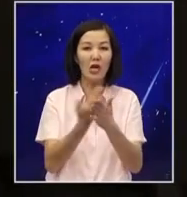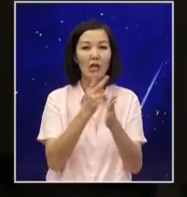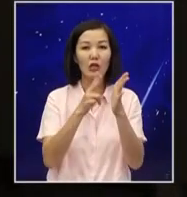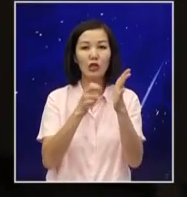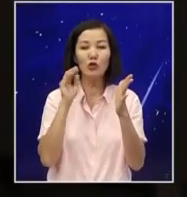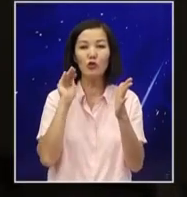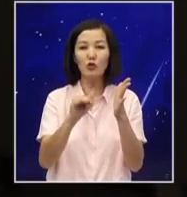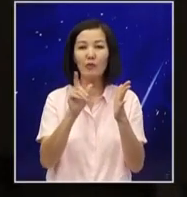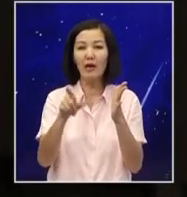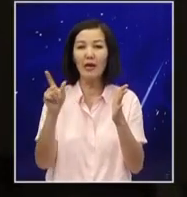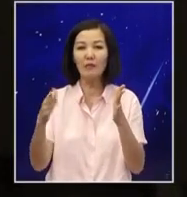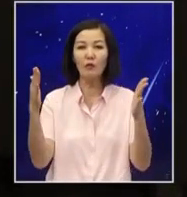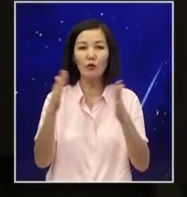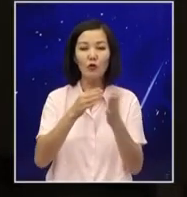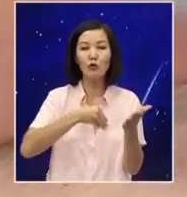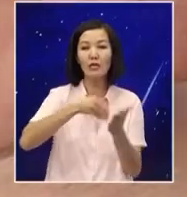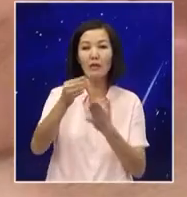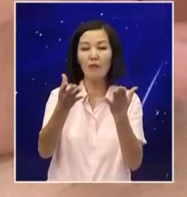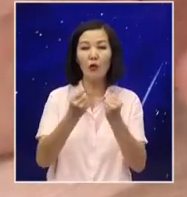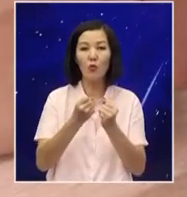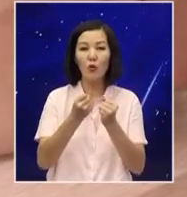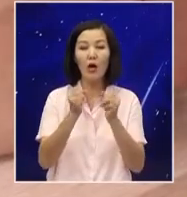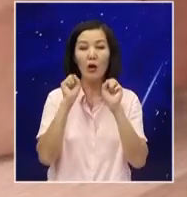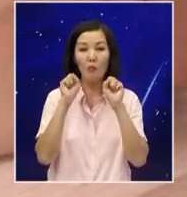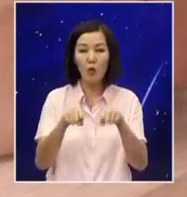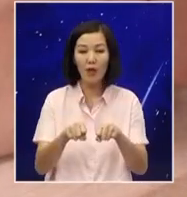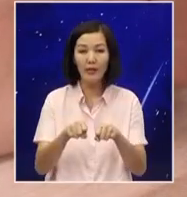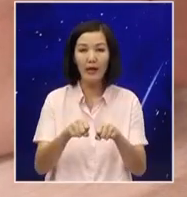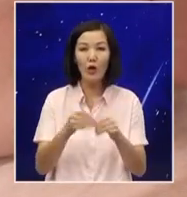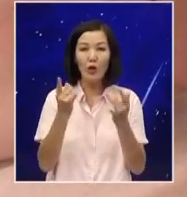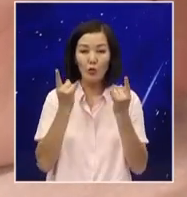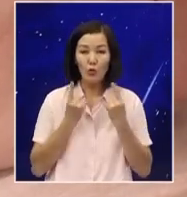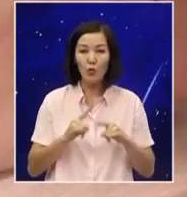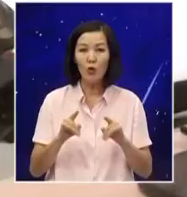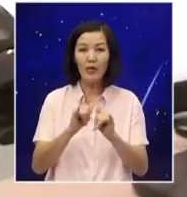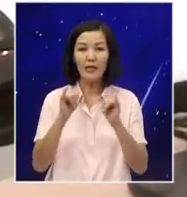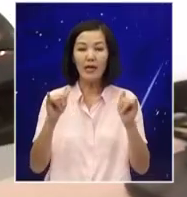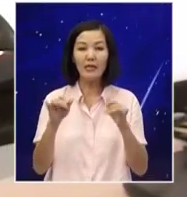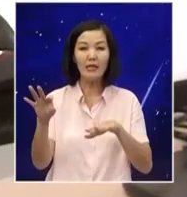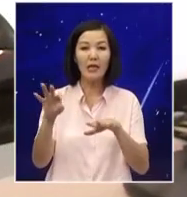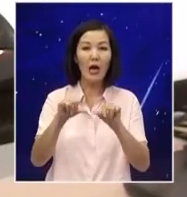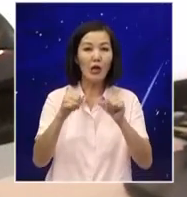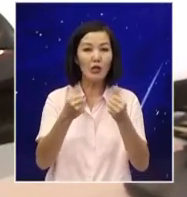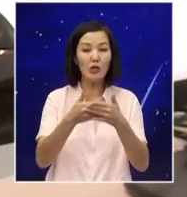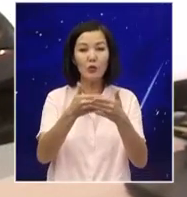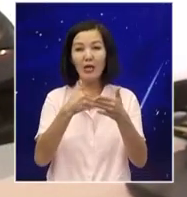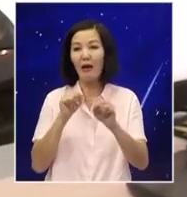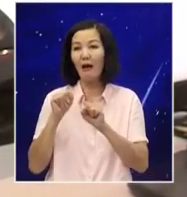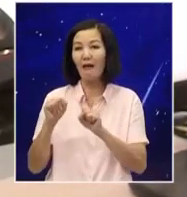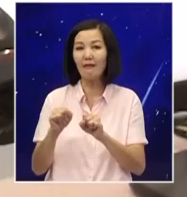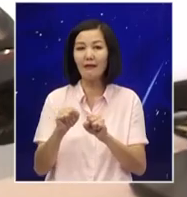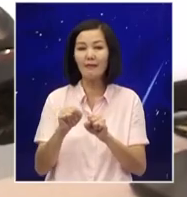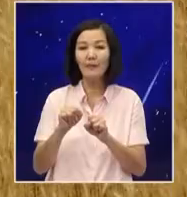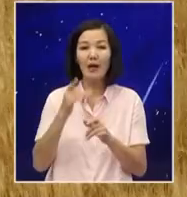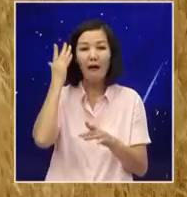азамат жинақтарын баспана сатып алуға жұмсай алады. Демографияны дамытып, ажырасудың алдын алу үшін аңсаған сәби жобасы іске